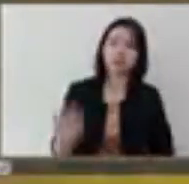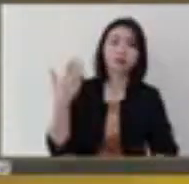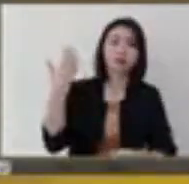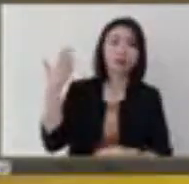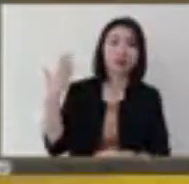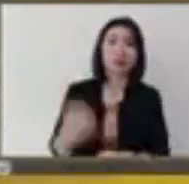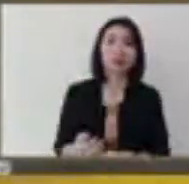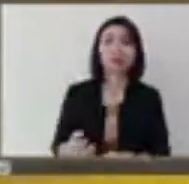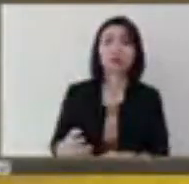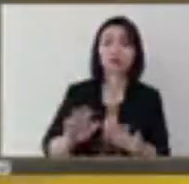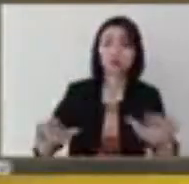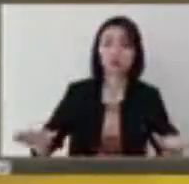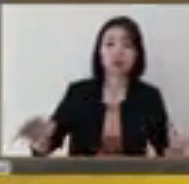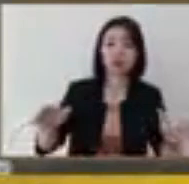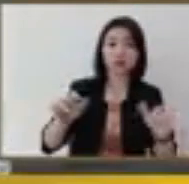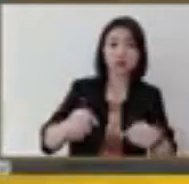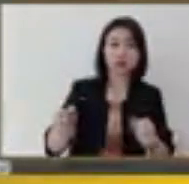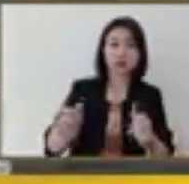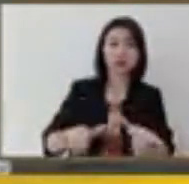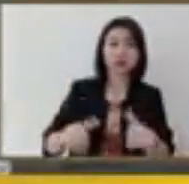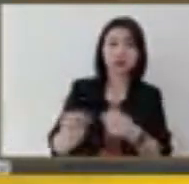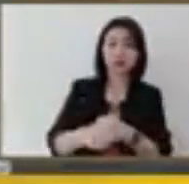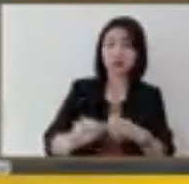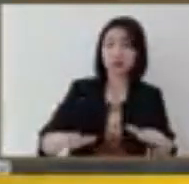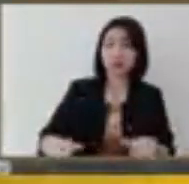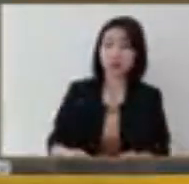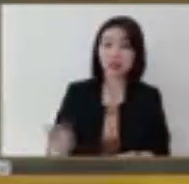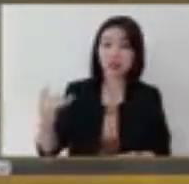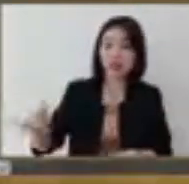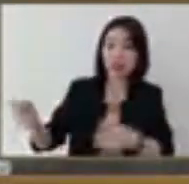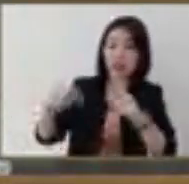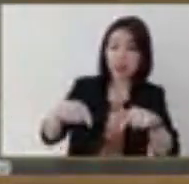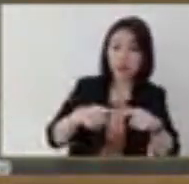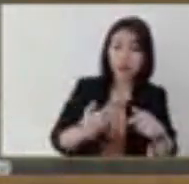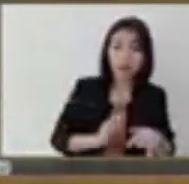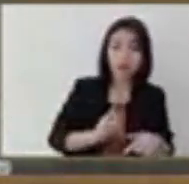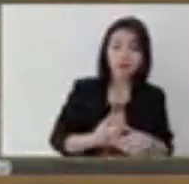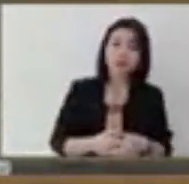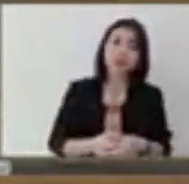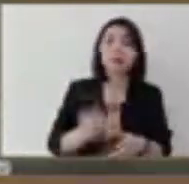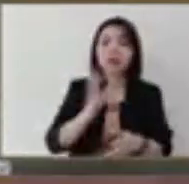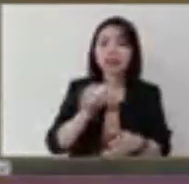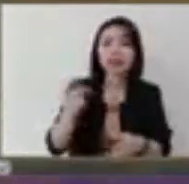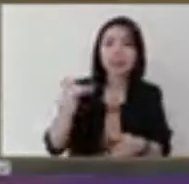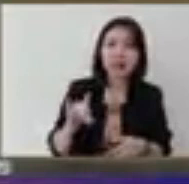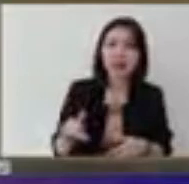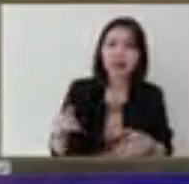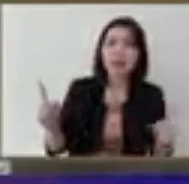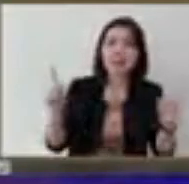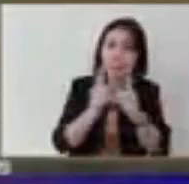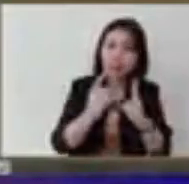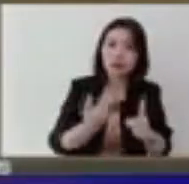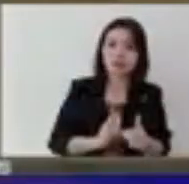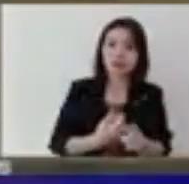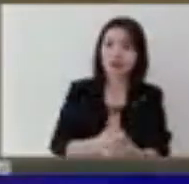ako. Natutuwa nga ako eh. Alam mo kung bakit? Kasi pag sinalubong ako, nakita ko, para lamang ma-please